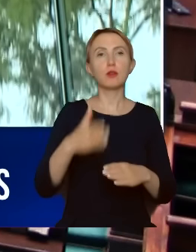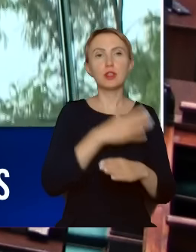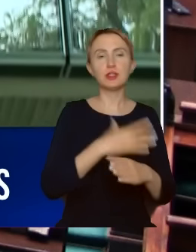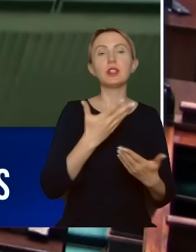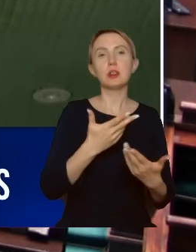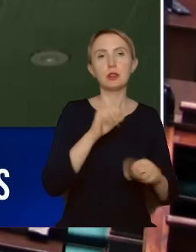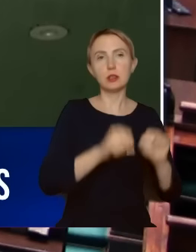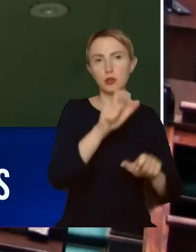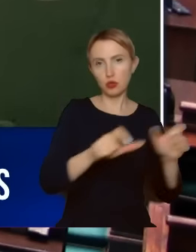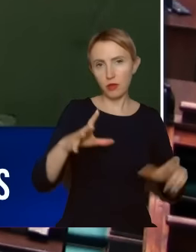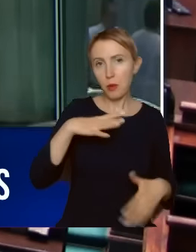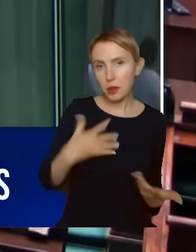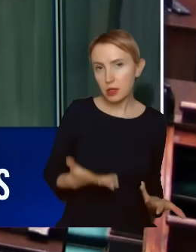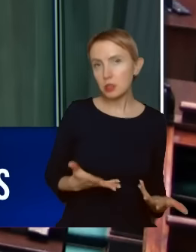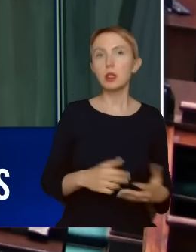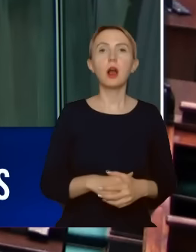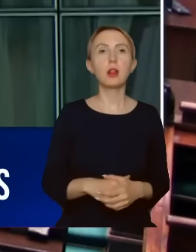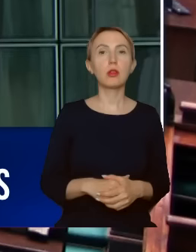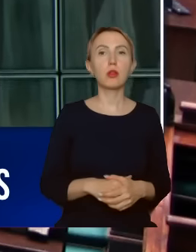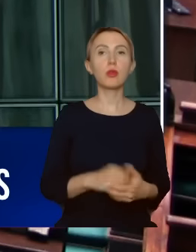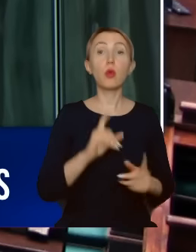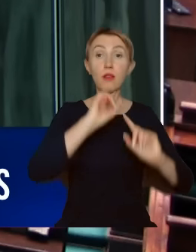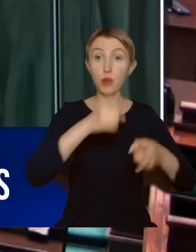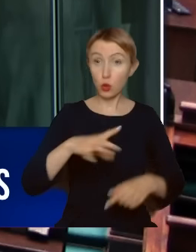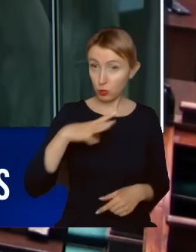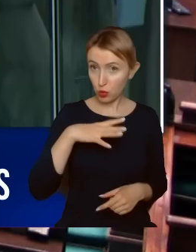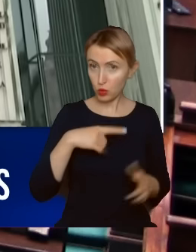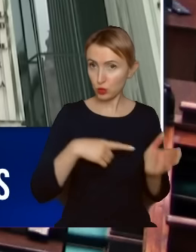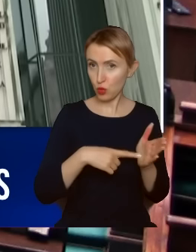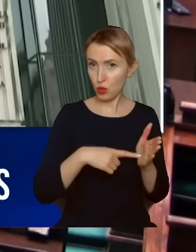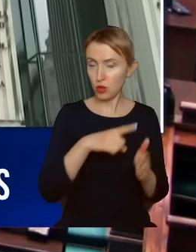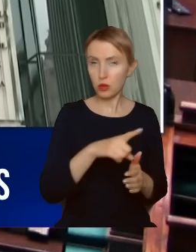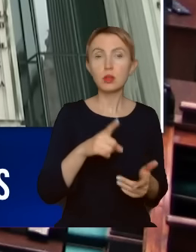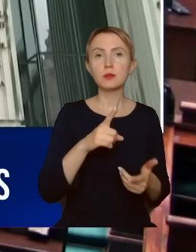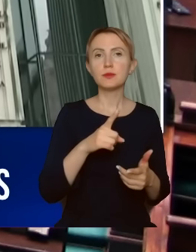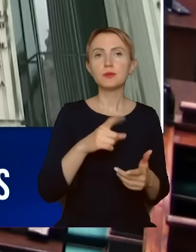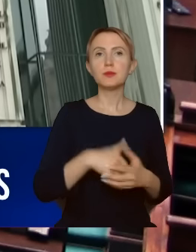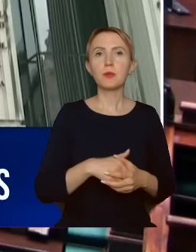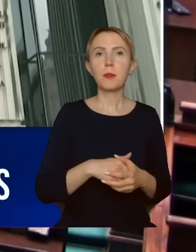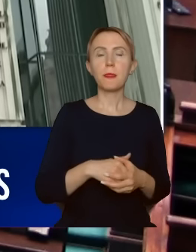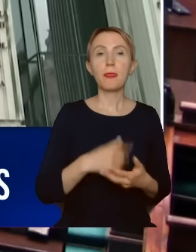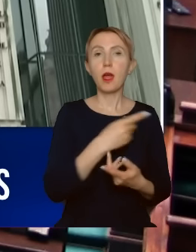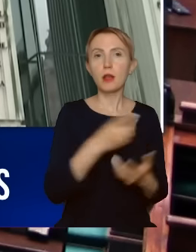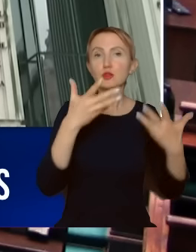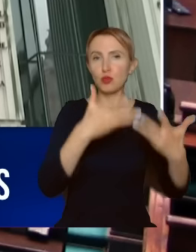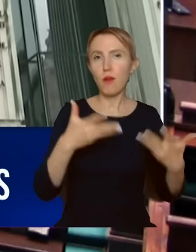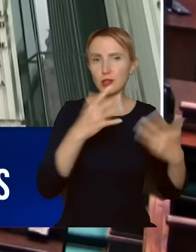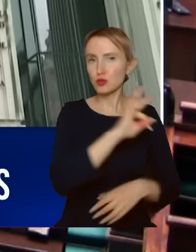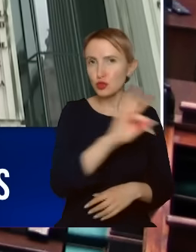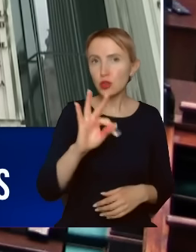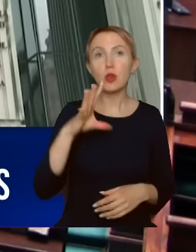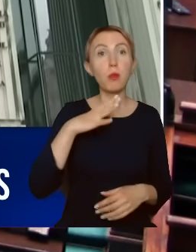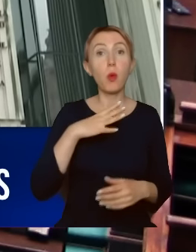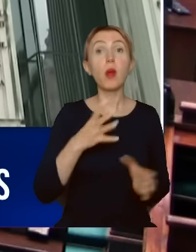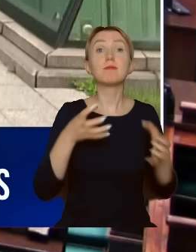których które wydawały wyroki czy one w takim razie zdaniem państwa stowarzyszenia były składami